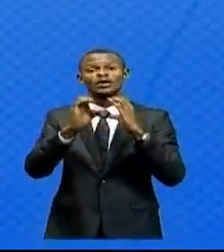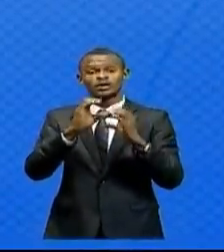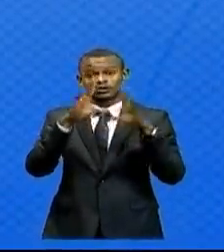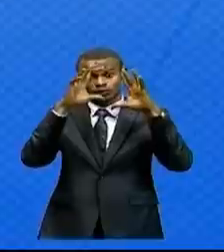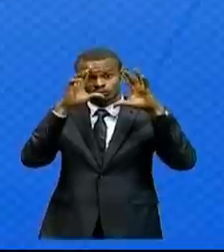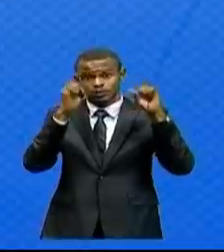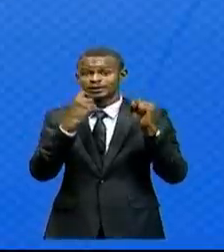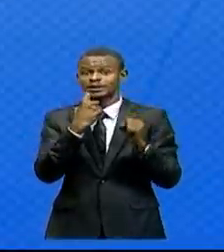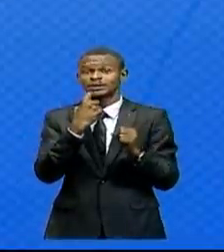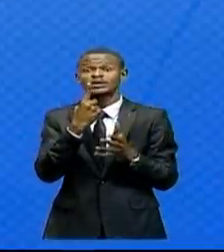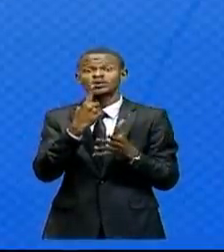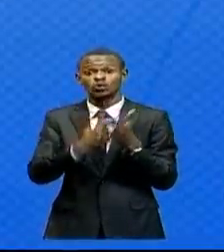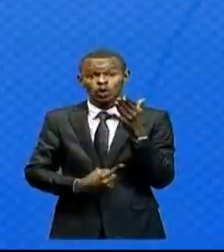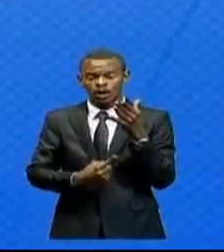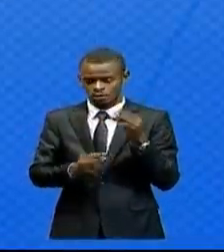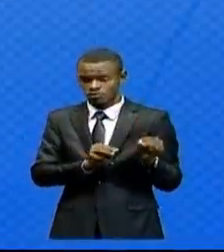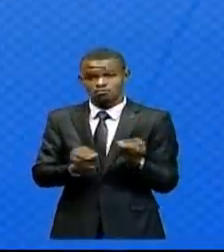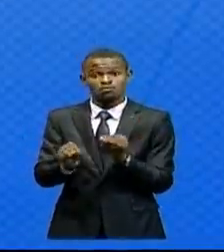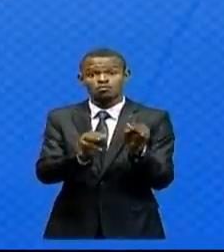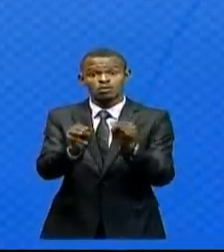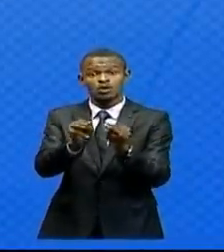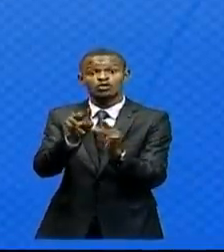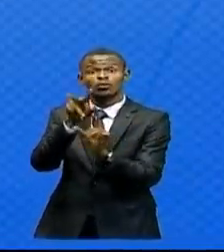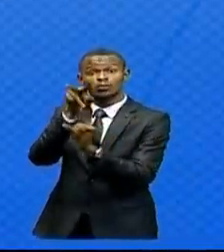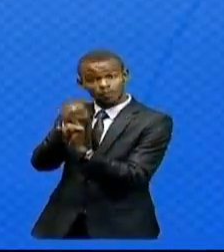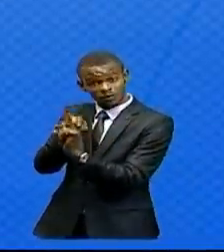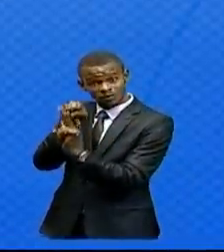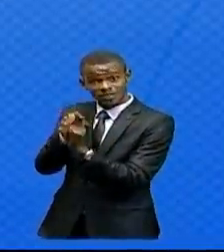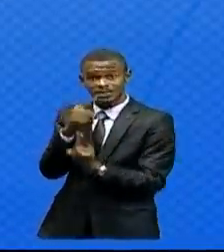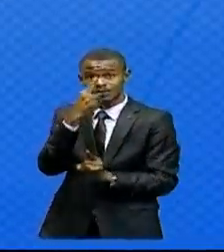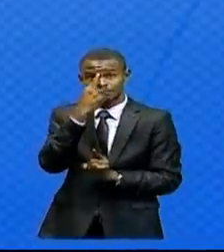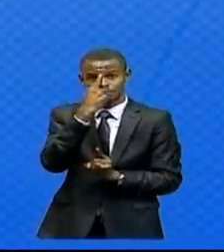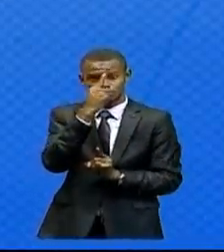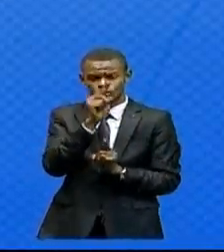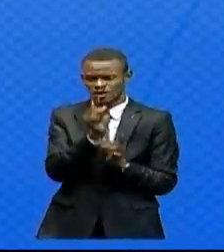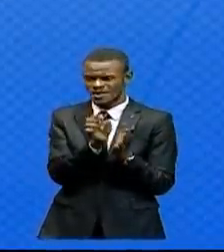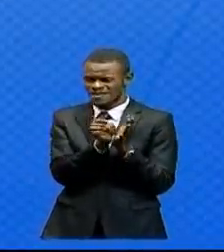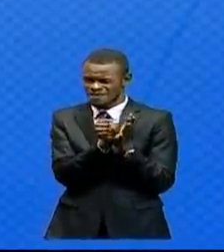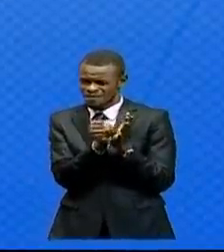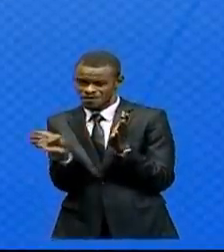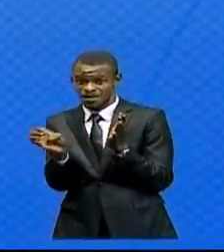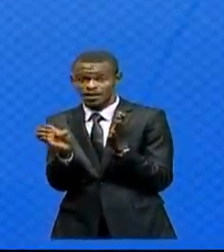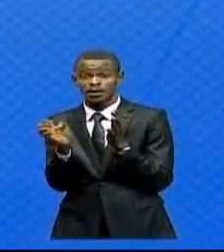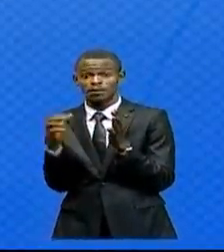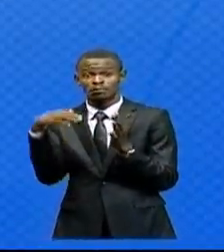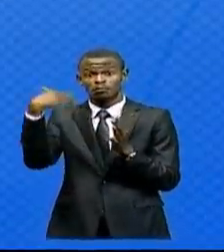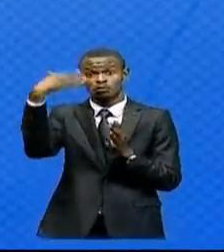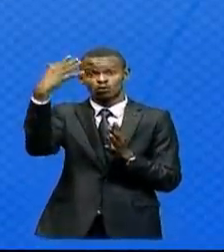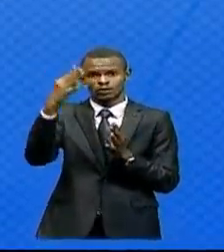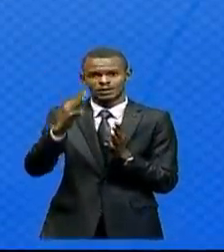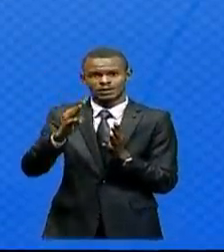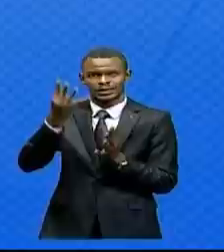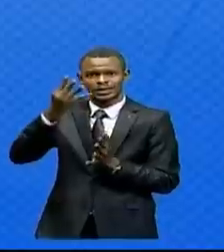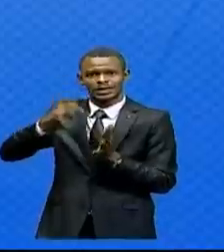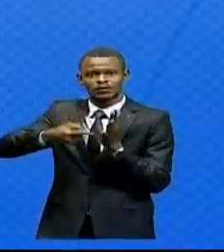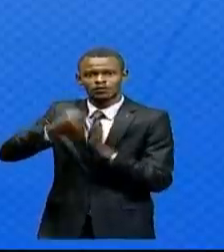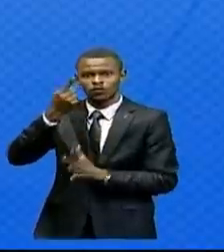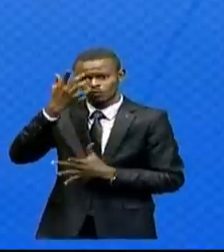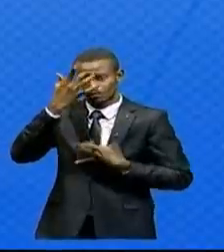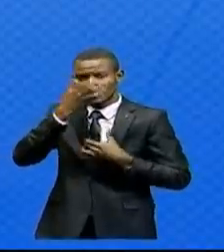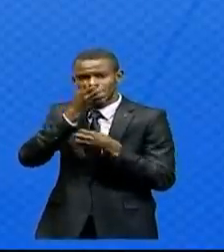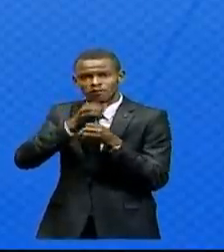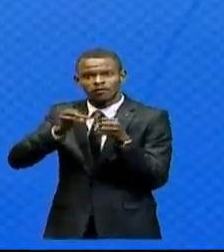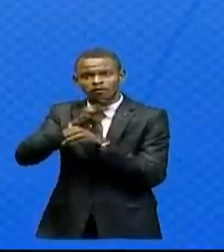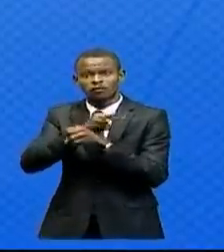mesures préventives pour endiguer une éventuelle quatrième vague de la COVID-19. Considérant